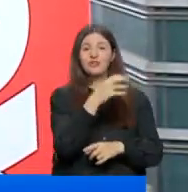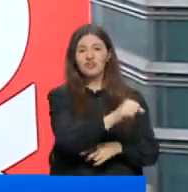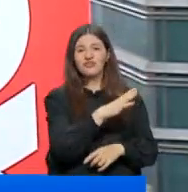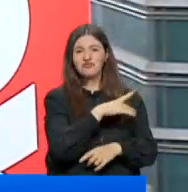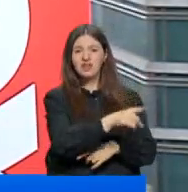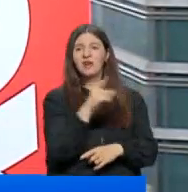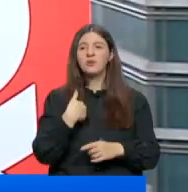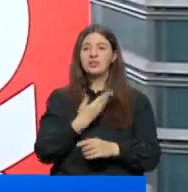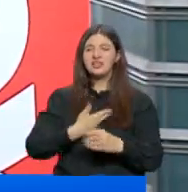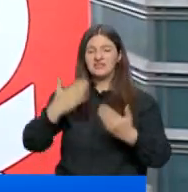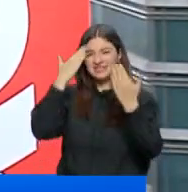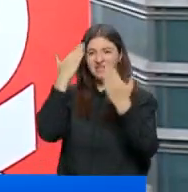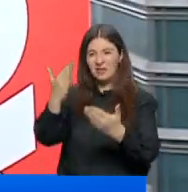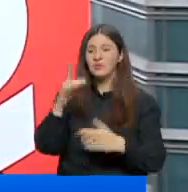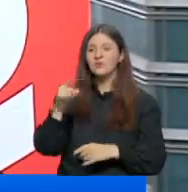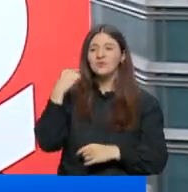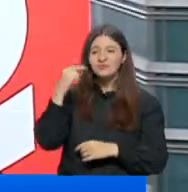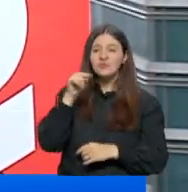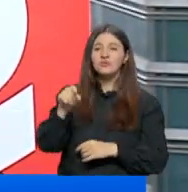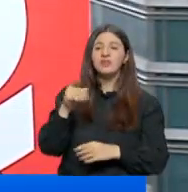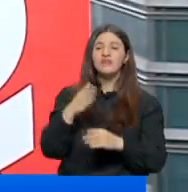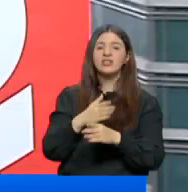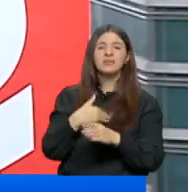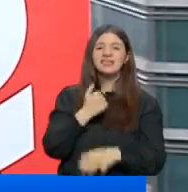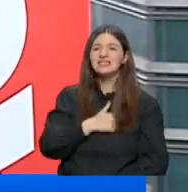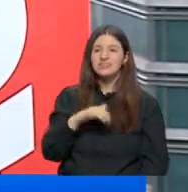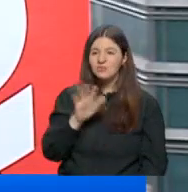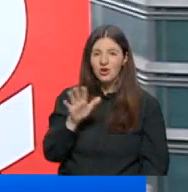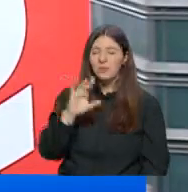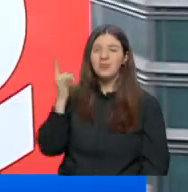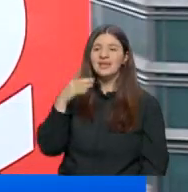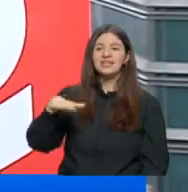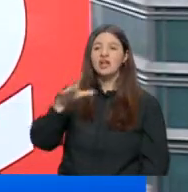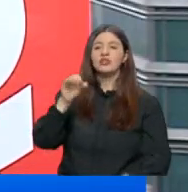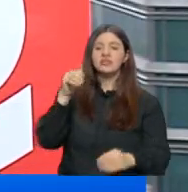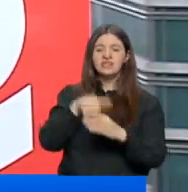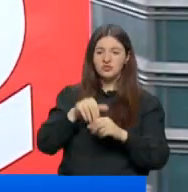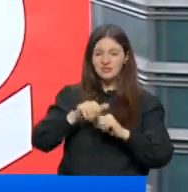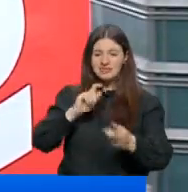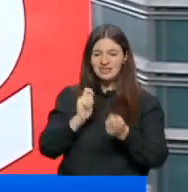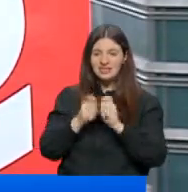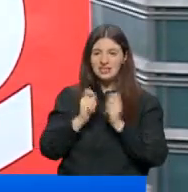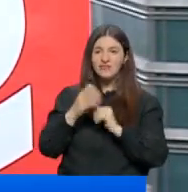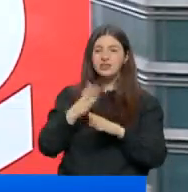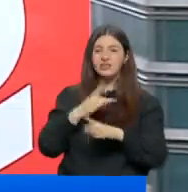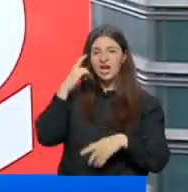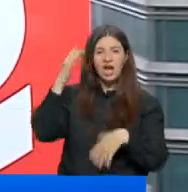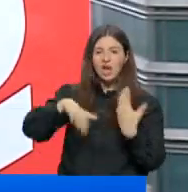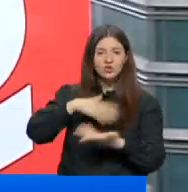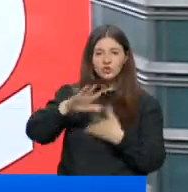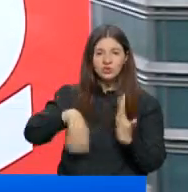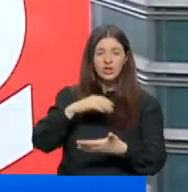Onları buradan sevgiyle selamlıyorum. Şöyle düşünsünler. Burada yurttaşa kızmıyorum. İktidar sürekli seçim sistemini değiştirdiği için vatandaşın kafası